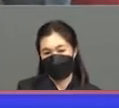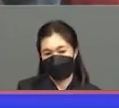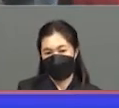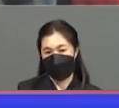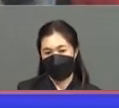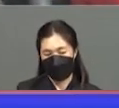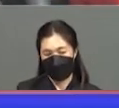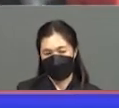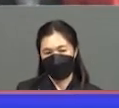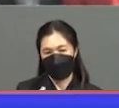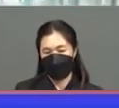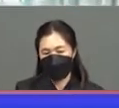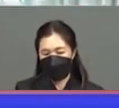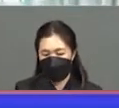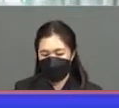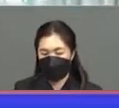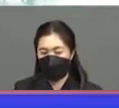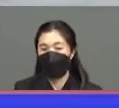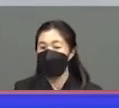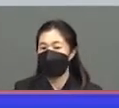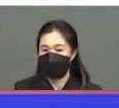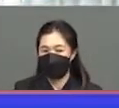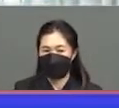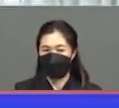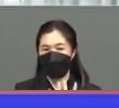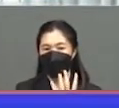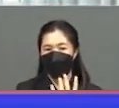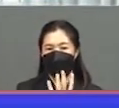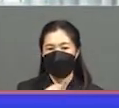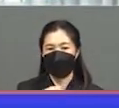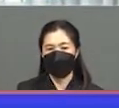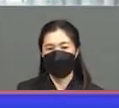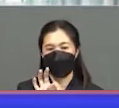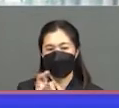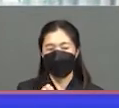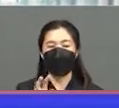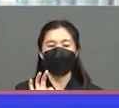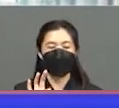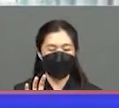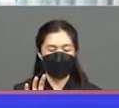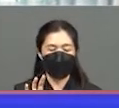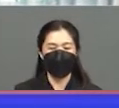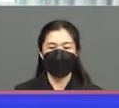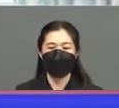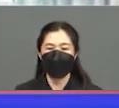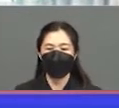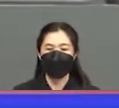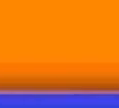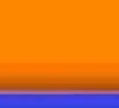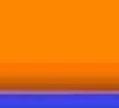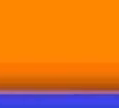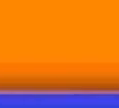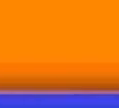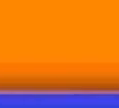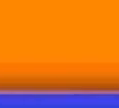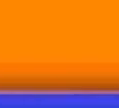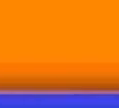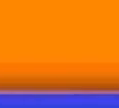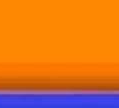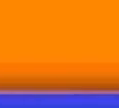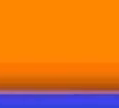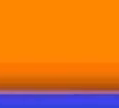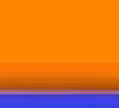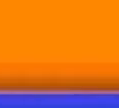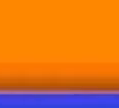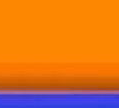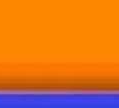บางร้านเนี่ยนะครับยังพยายามขายข้าวผัดใบกะเพราซึ่งเป็นอาหารโปรดของผมเลยเนี่ยครับไข่เจียวแต่ถาม